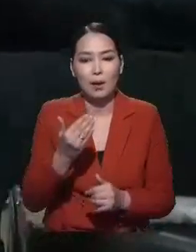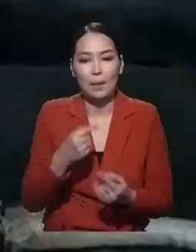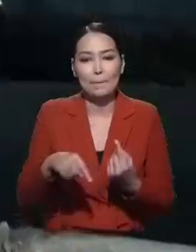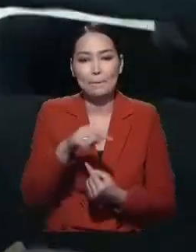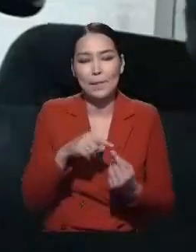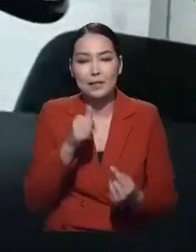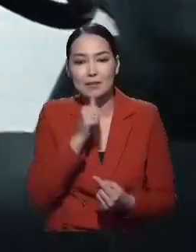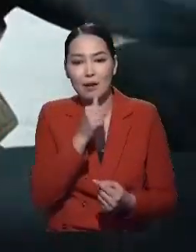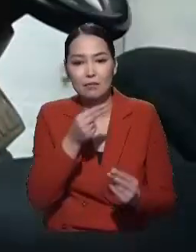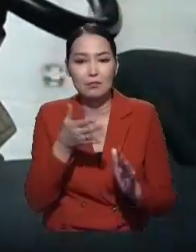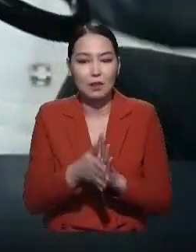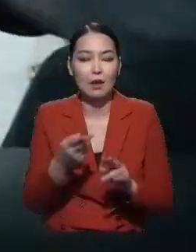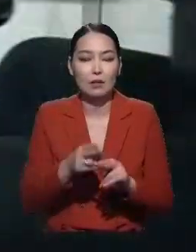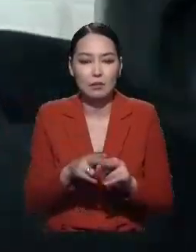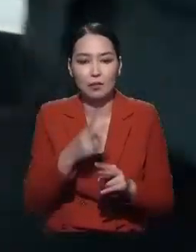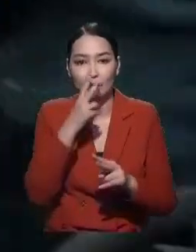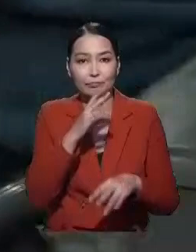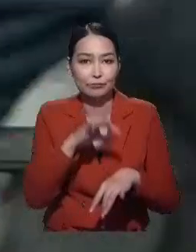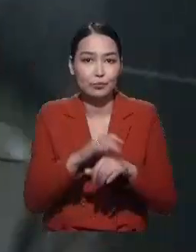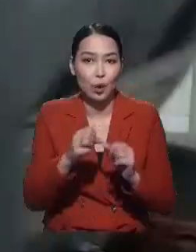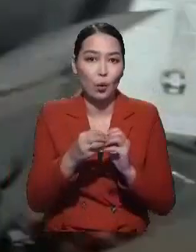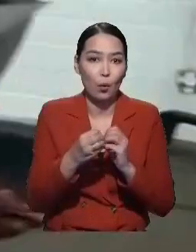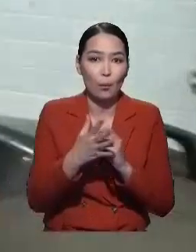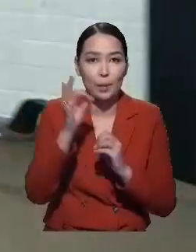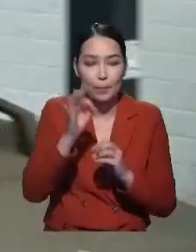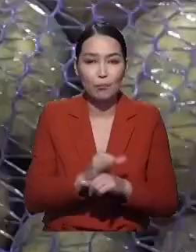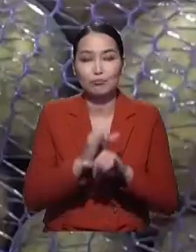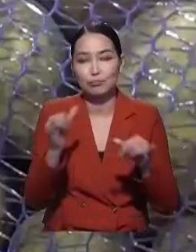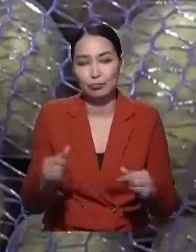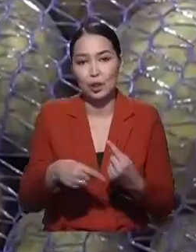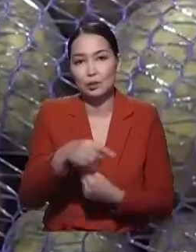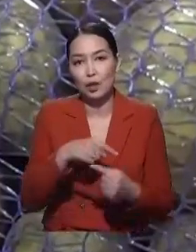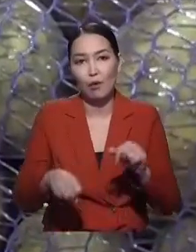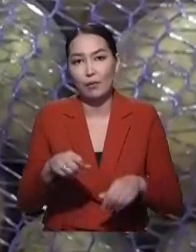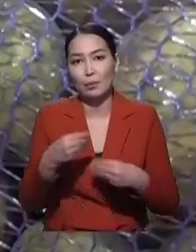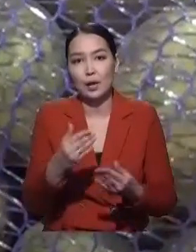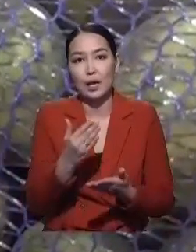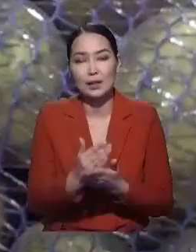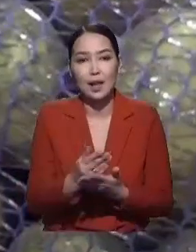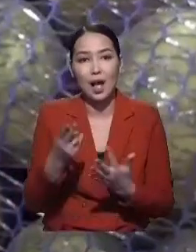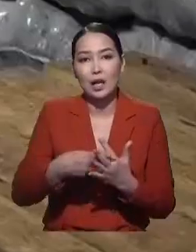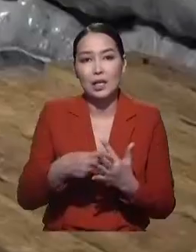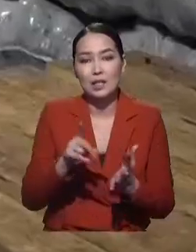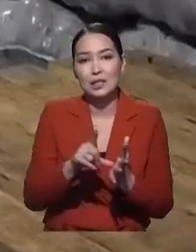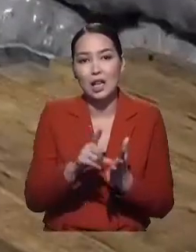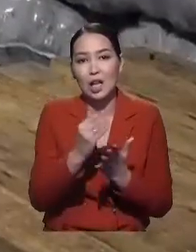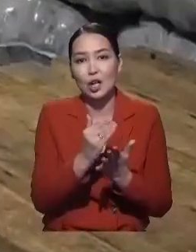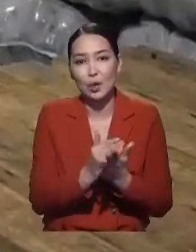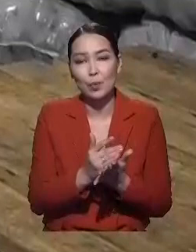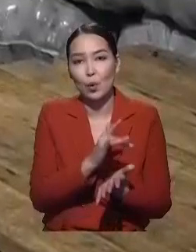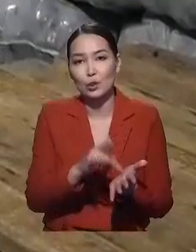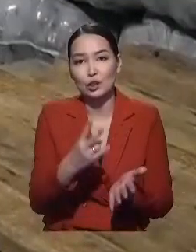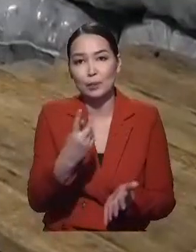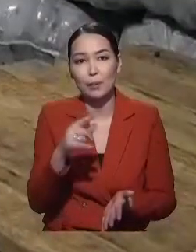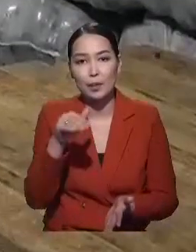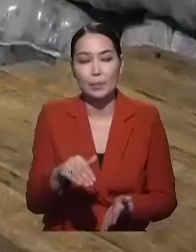өз кезегінде қала бюджетінің кірісін 10-15%-ға ұлғайтуға мүмкіндік береді. Жеңілдетілген салық режимін өңірдегі 21 мыңнан